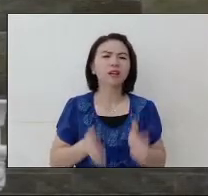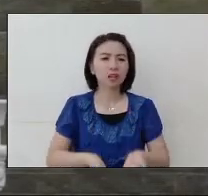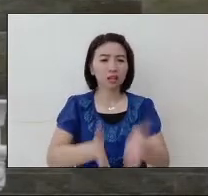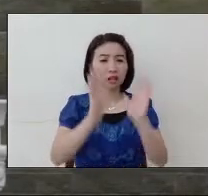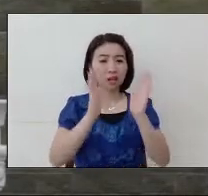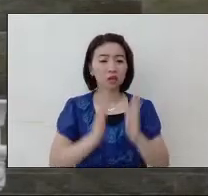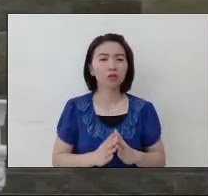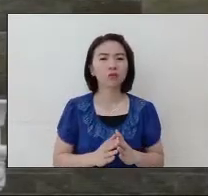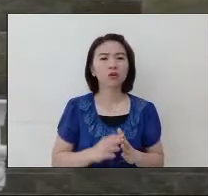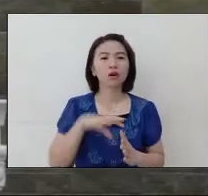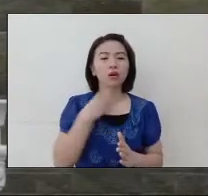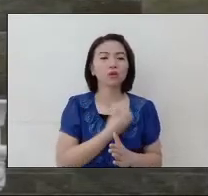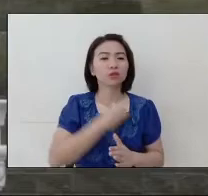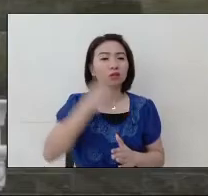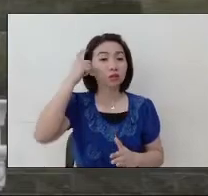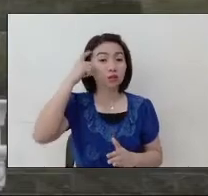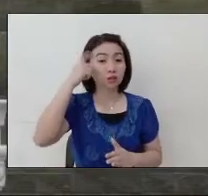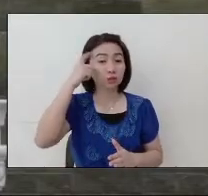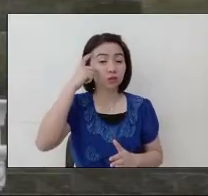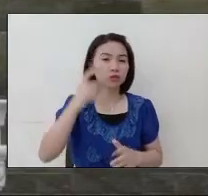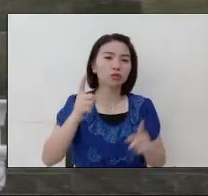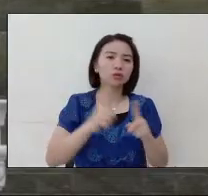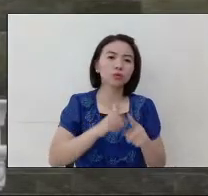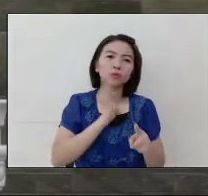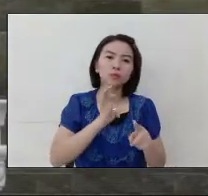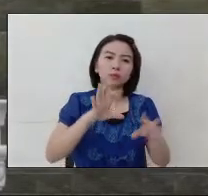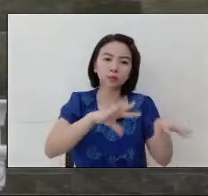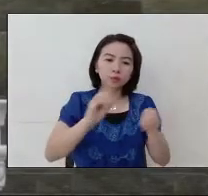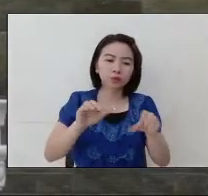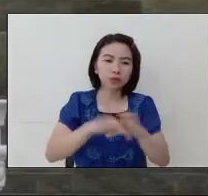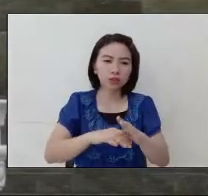What does it mean? Again, same word here. Controlled.